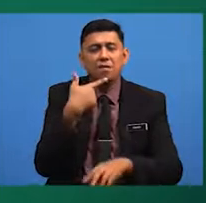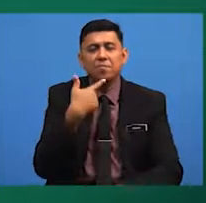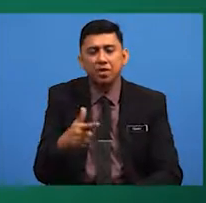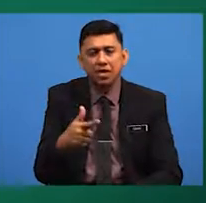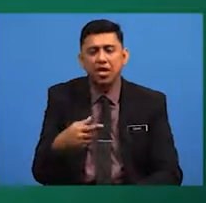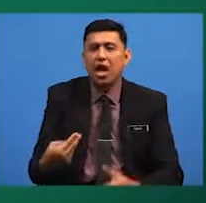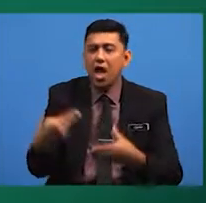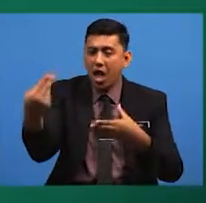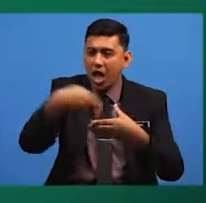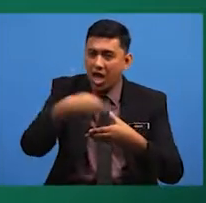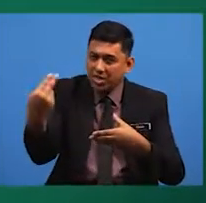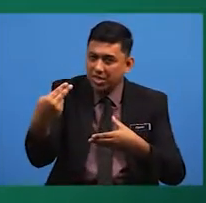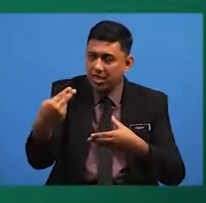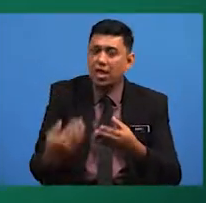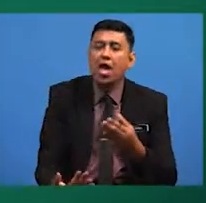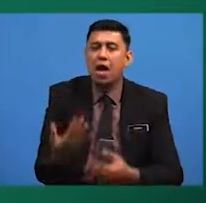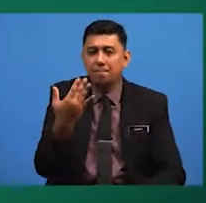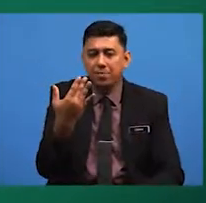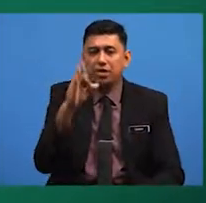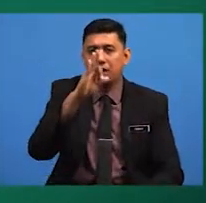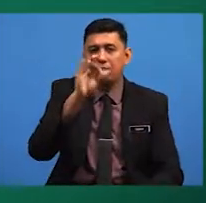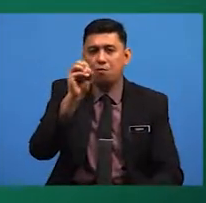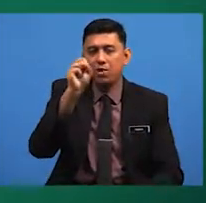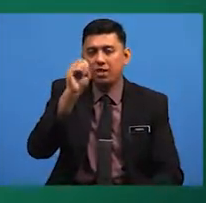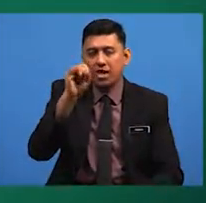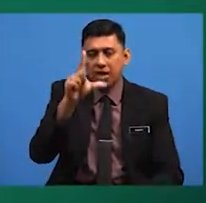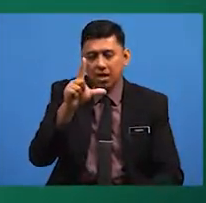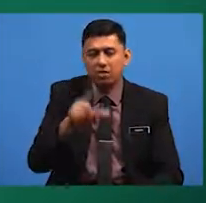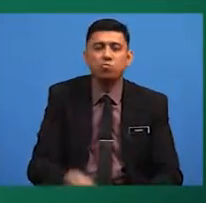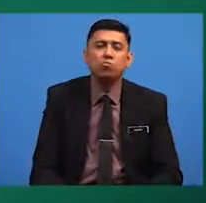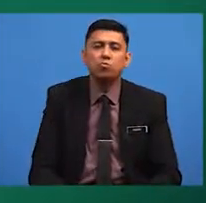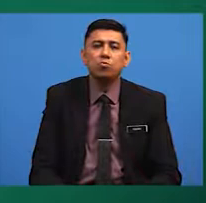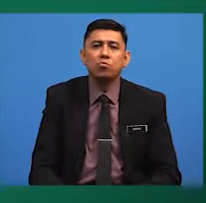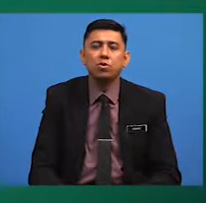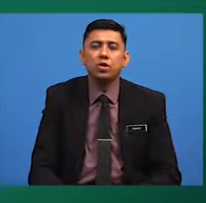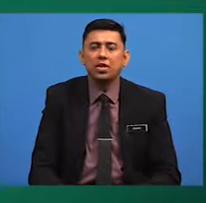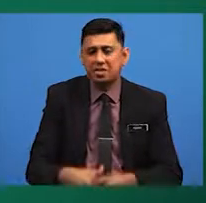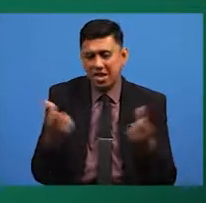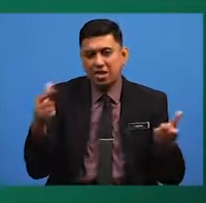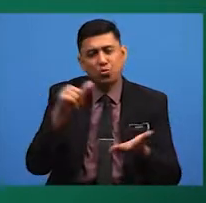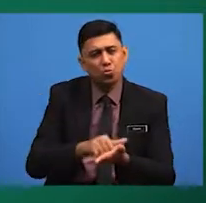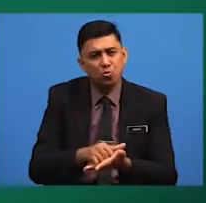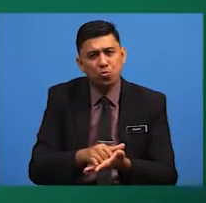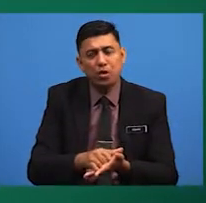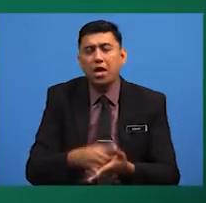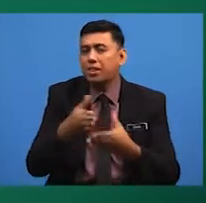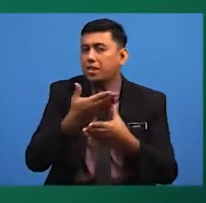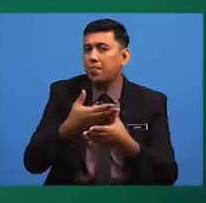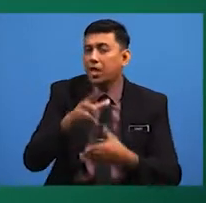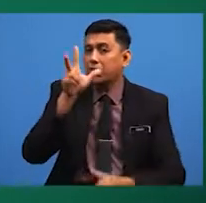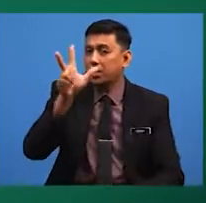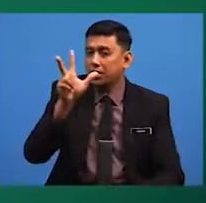menghasil kan Hanafi fosil selain dapat itu bahan Ati fosil terbahagi kepada